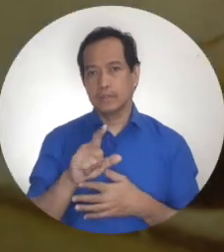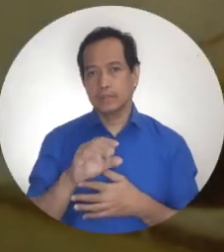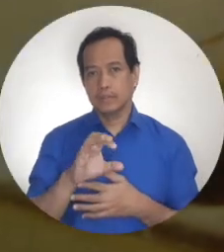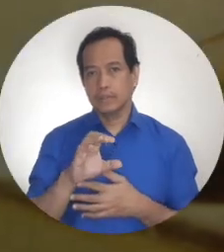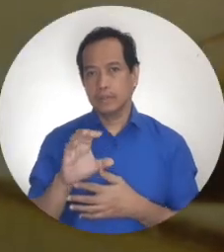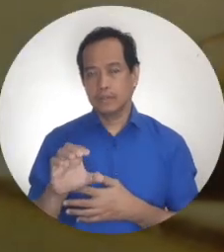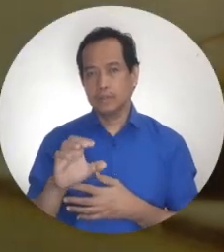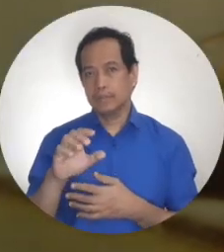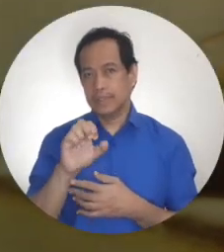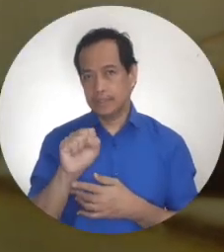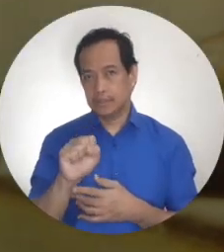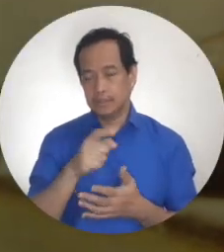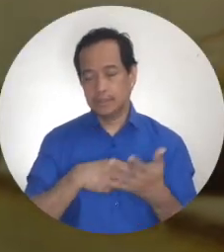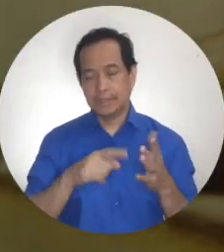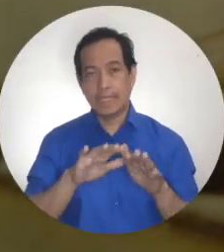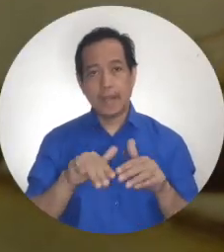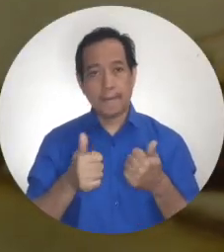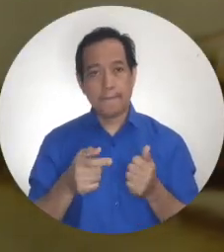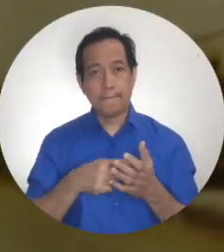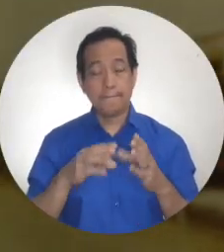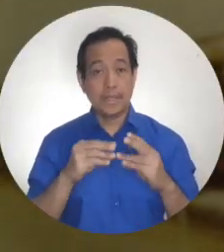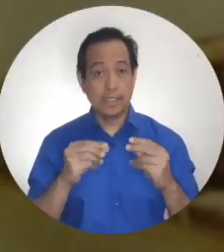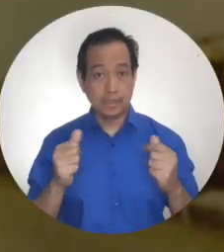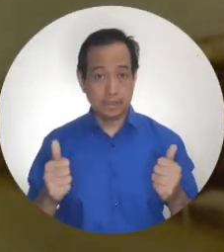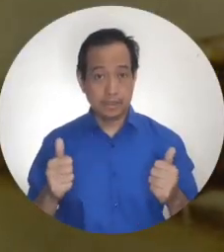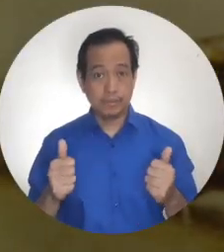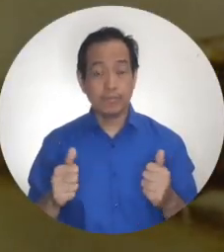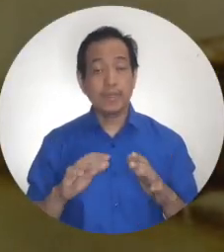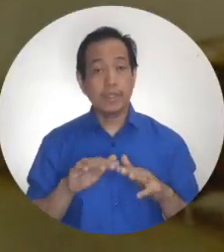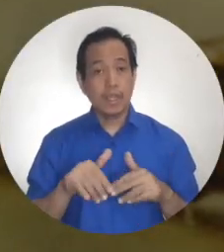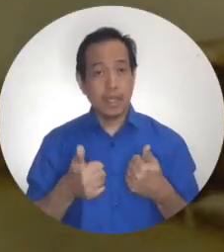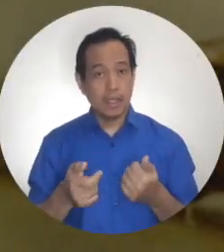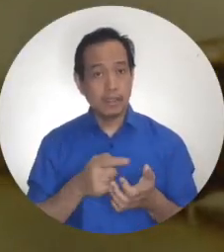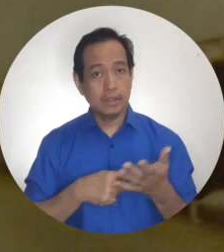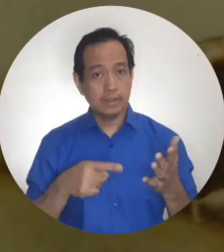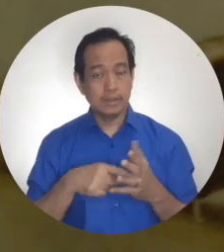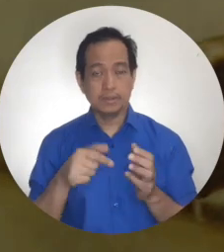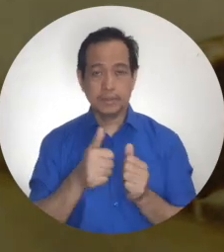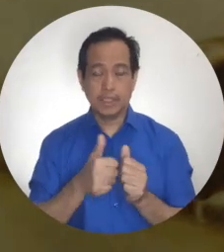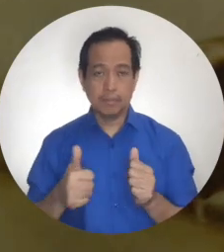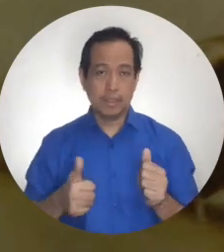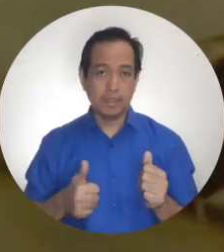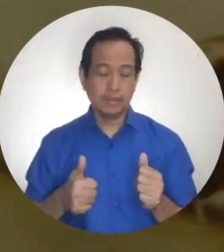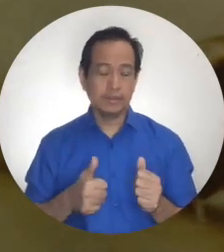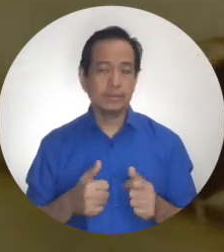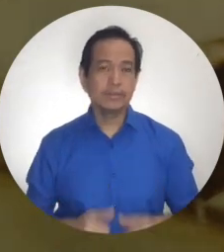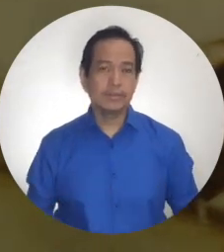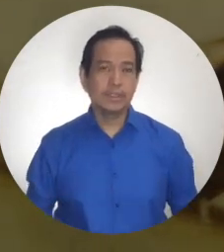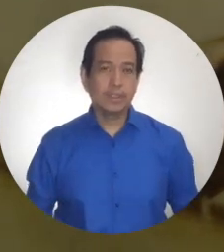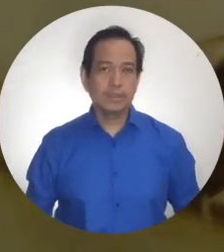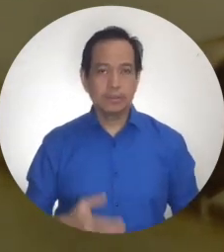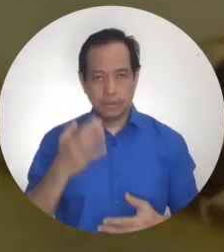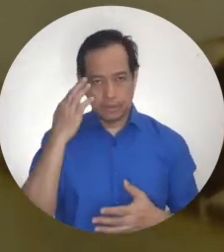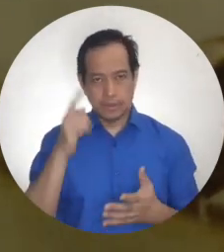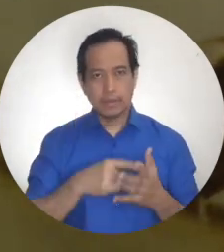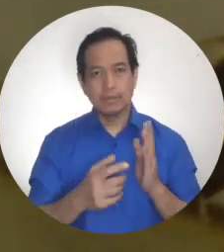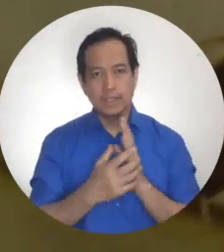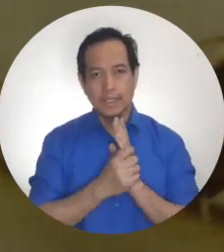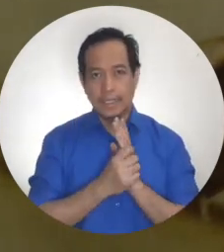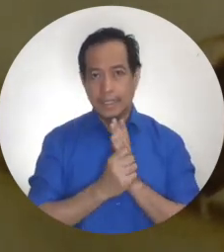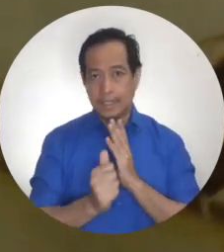Ano nga ba ang thoracolumbar scoliosis? Paano ba ito nalulunasan? Paano ito naiiwasan